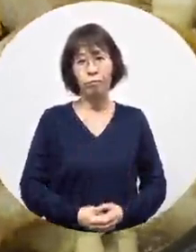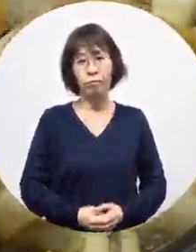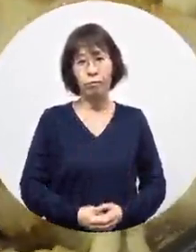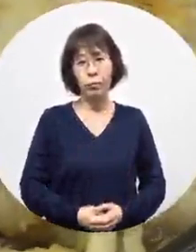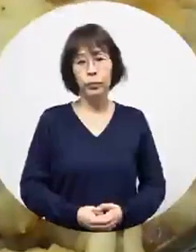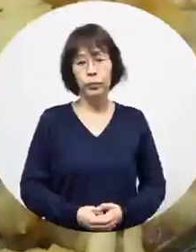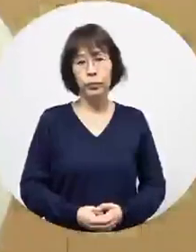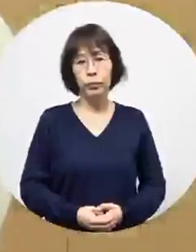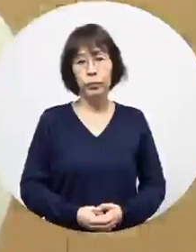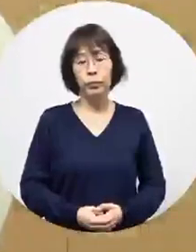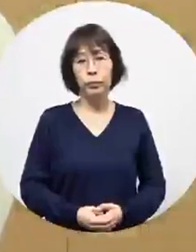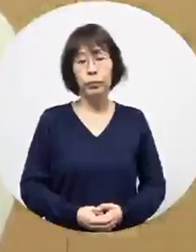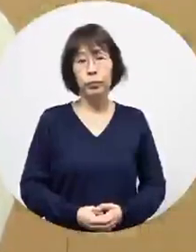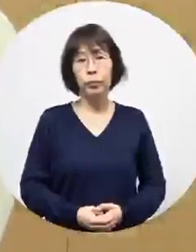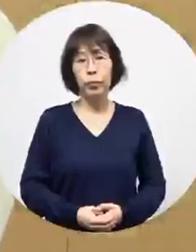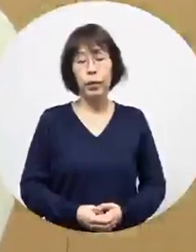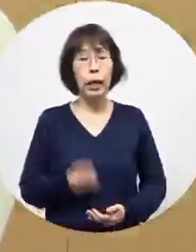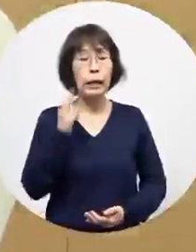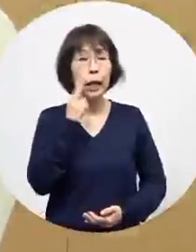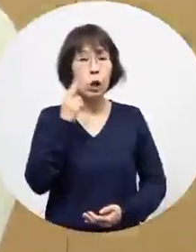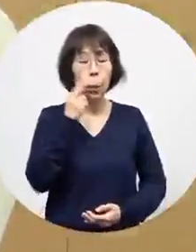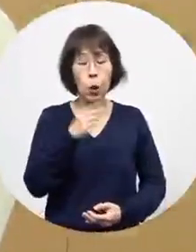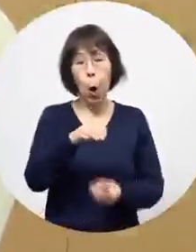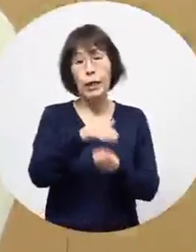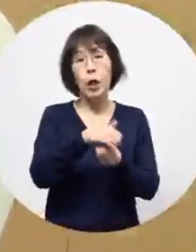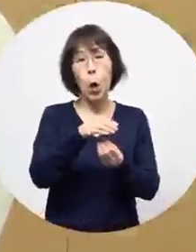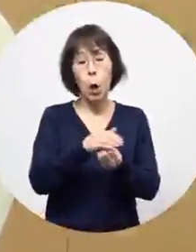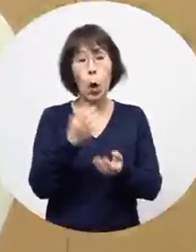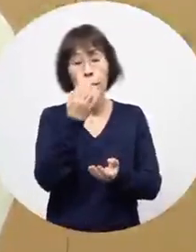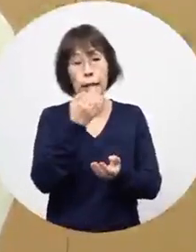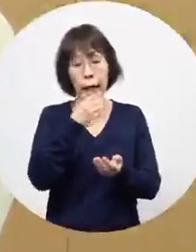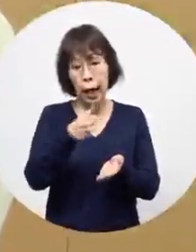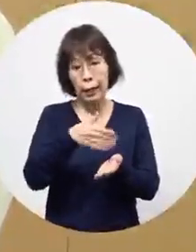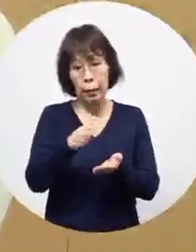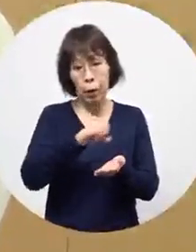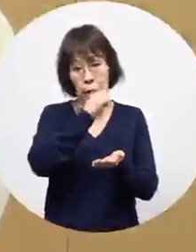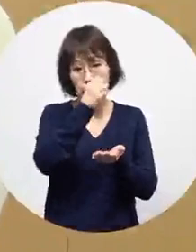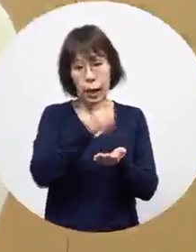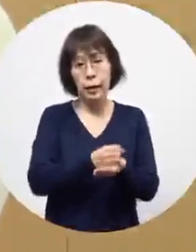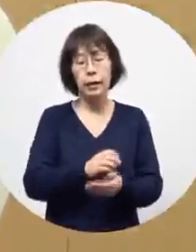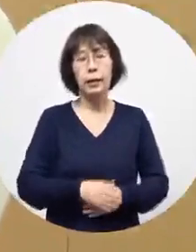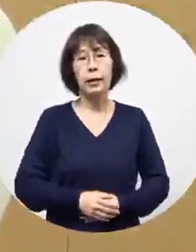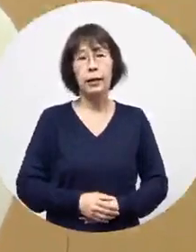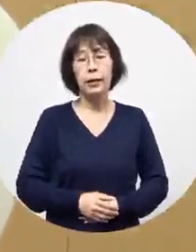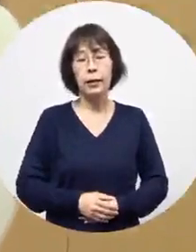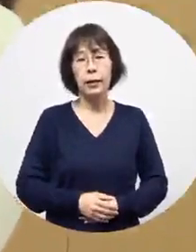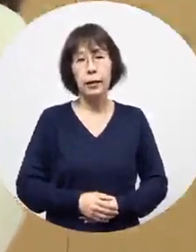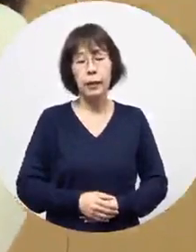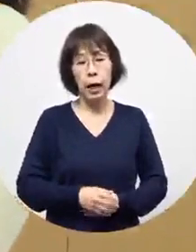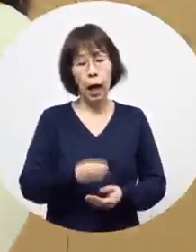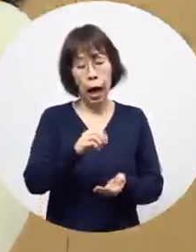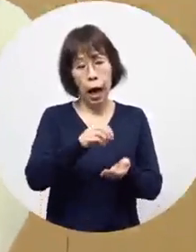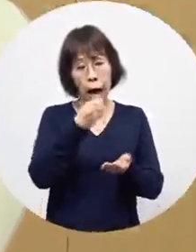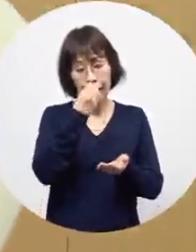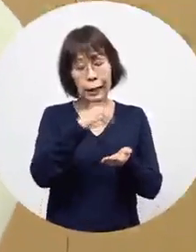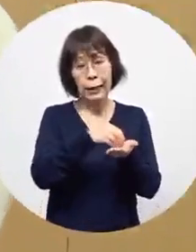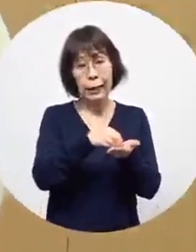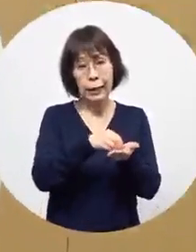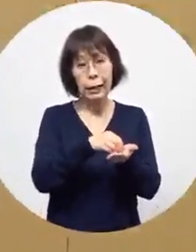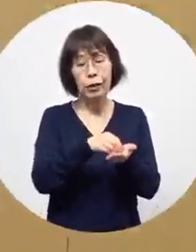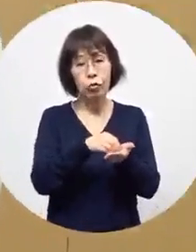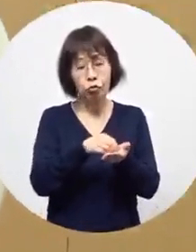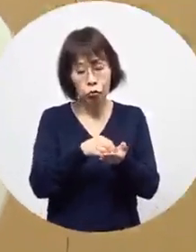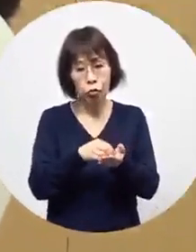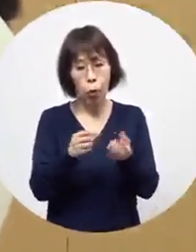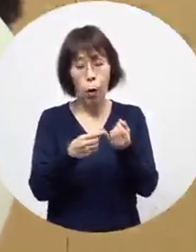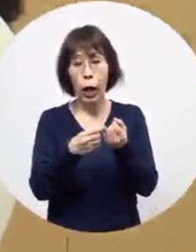い、 これで里芋ときのこのピリ辛炒めの完成です。 ニンニクと鷹の爪、そして粉チーズのい